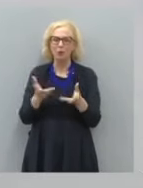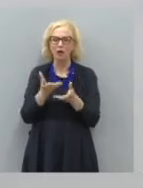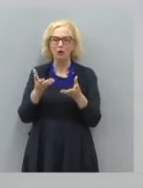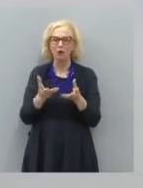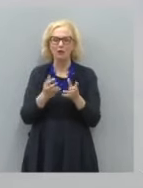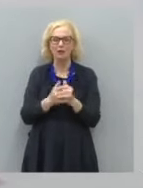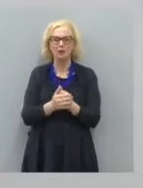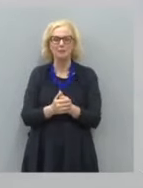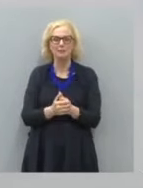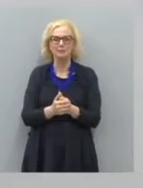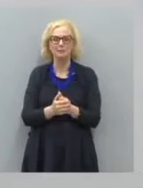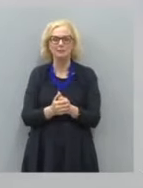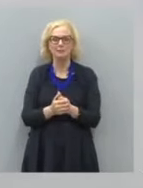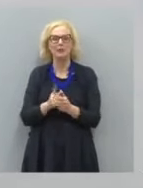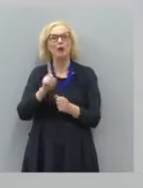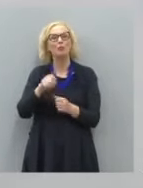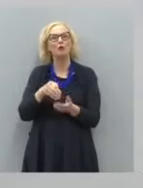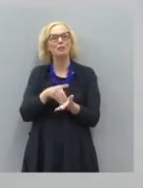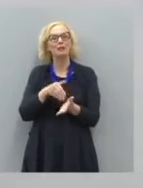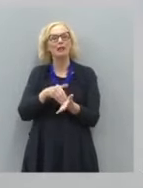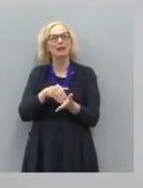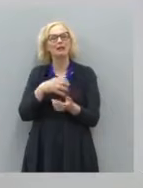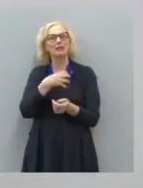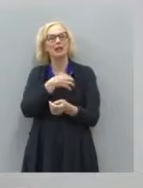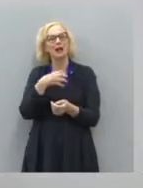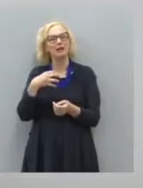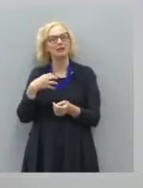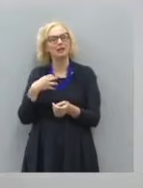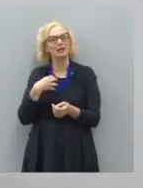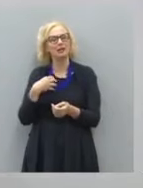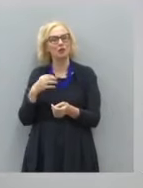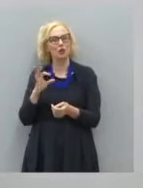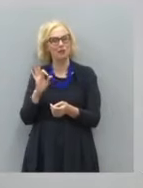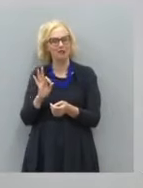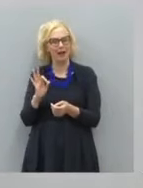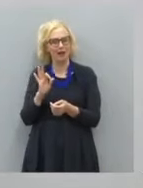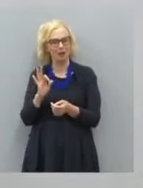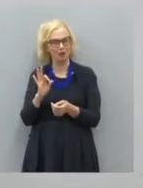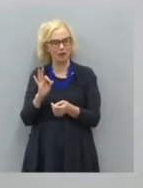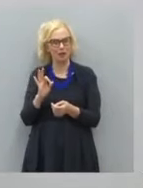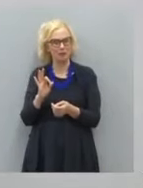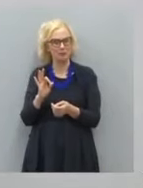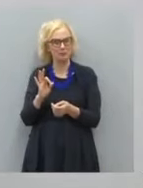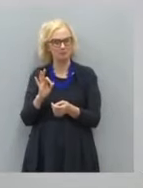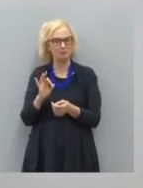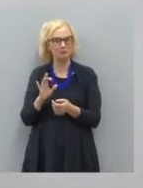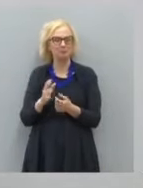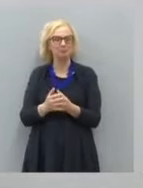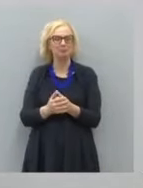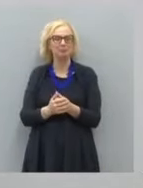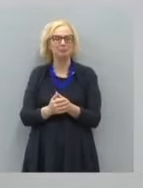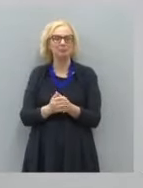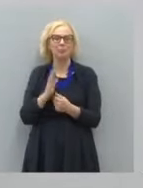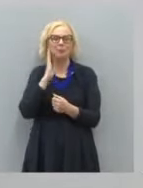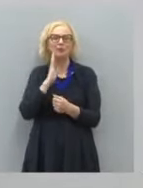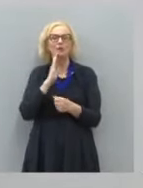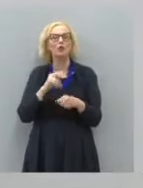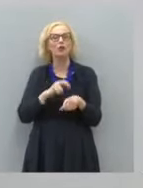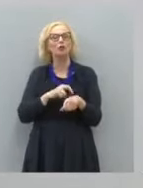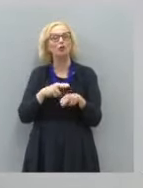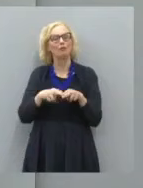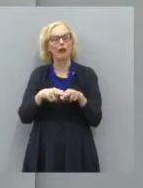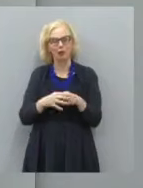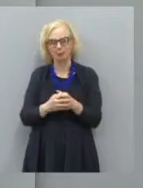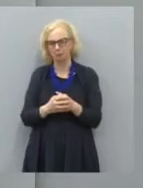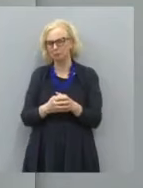è arrivato anche l'assessore failoni credo che dovremmo dare spazio anche all'assessore prima di ritornare in aula sentiamo ferro prima quindi